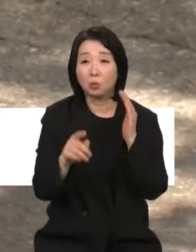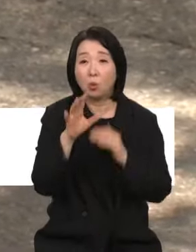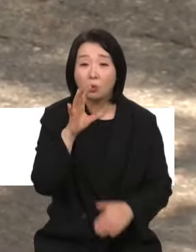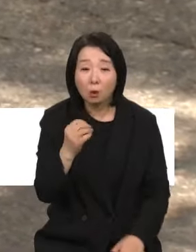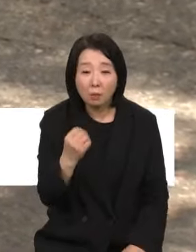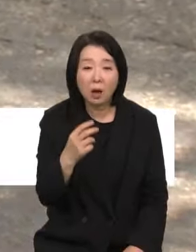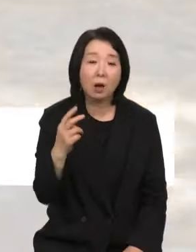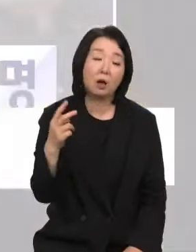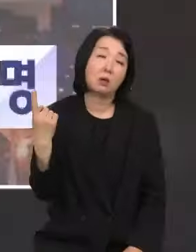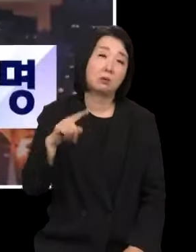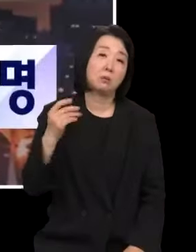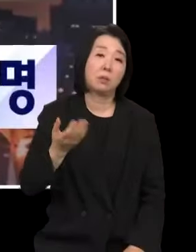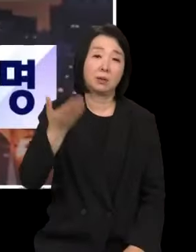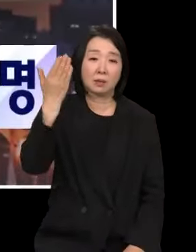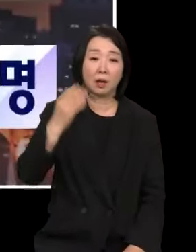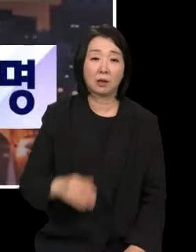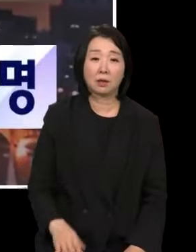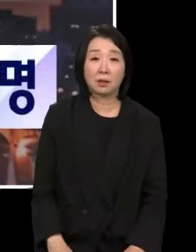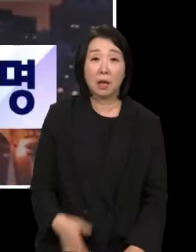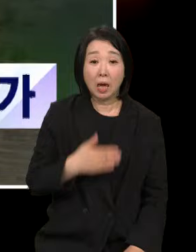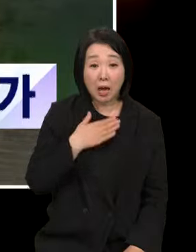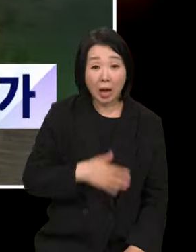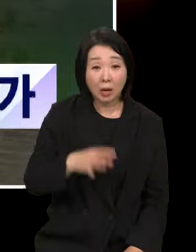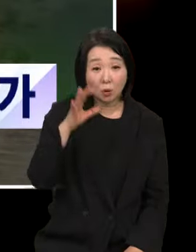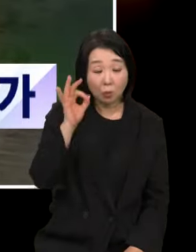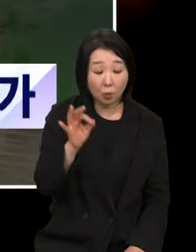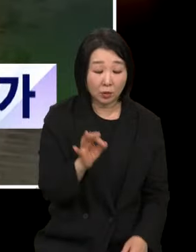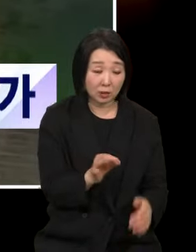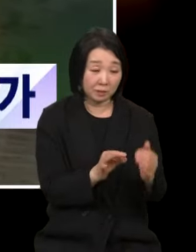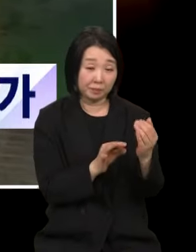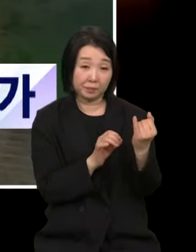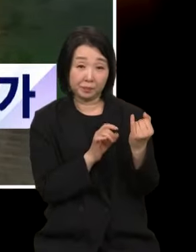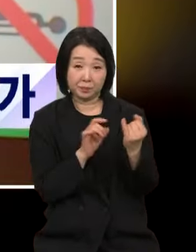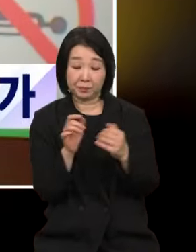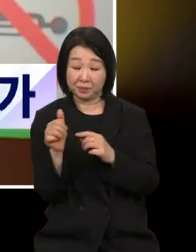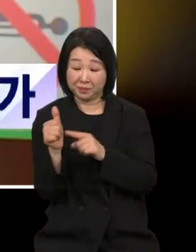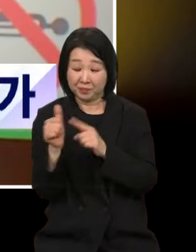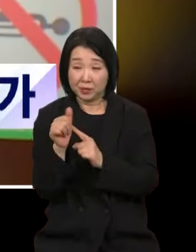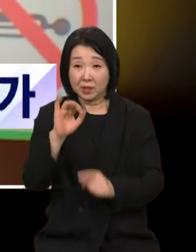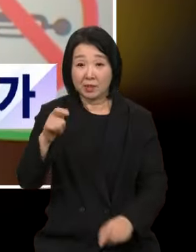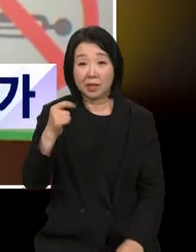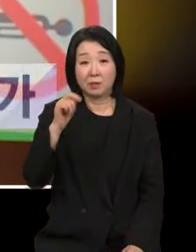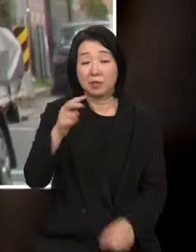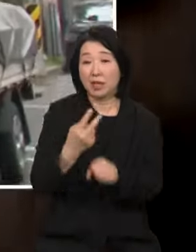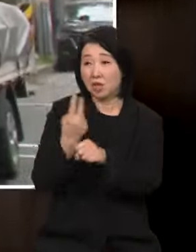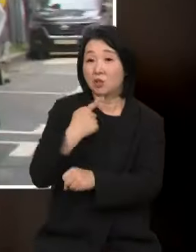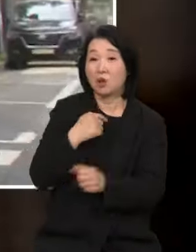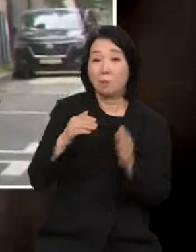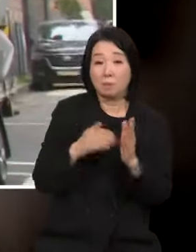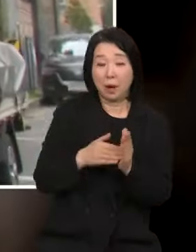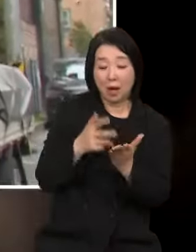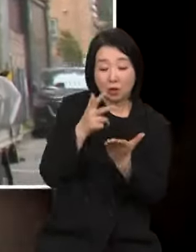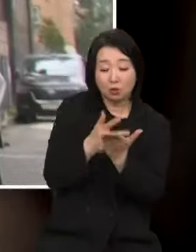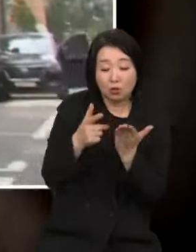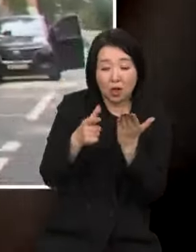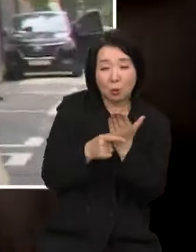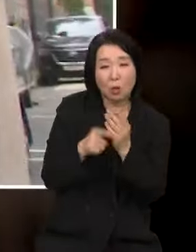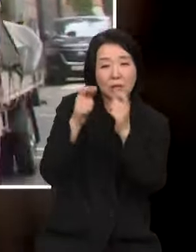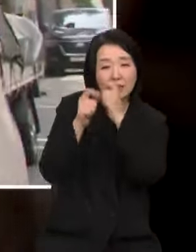원이 넘습니다 그런데 알고보니 이씨는 2전 JTBC 보도했던 그 주권